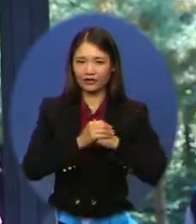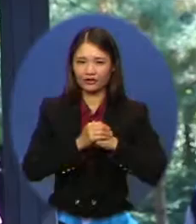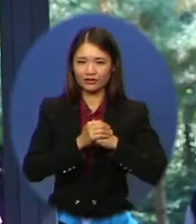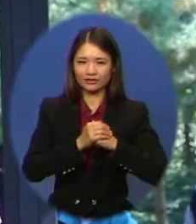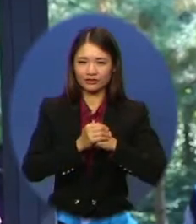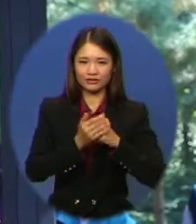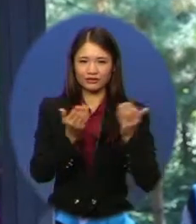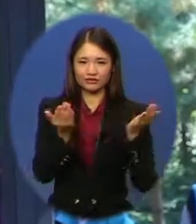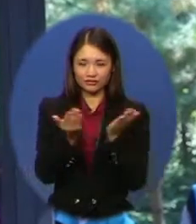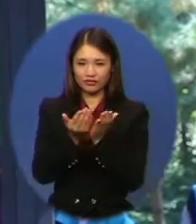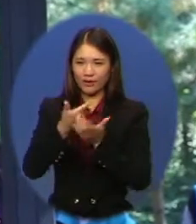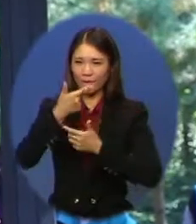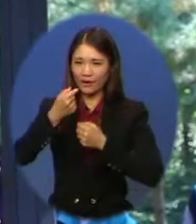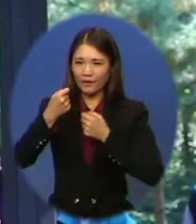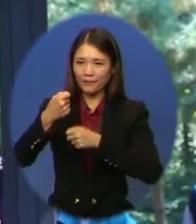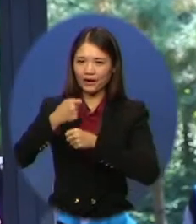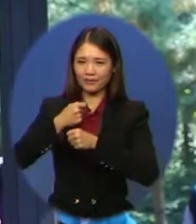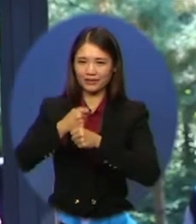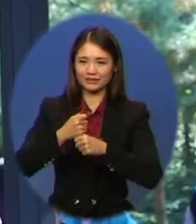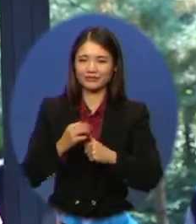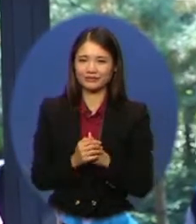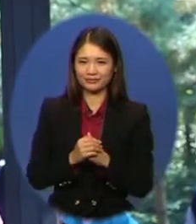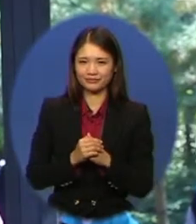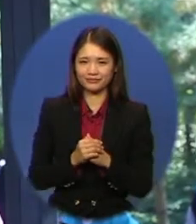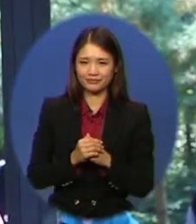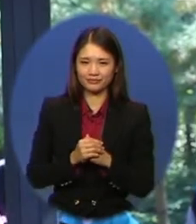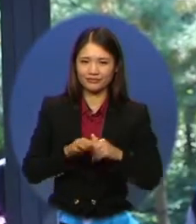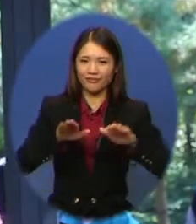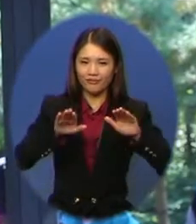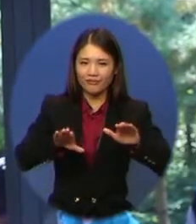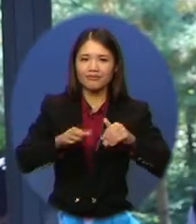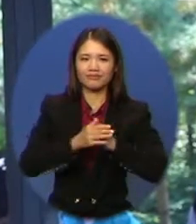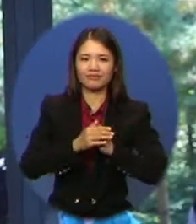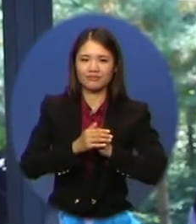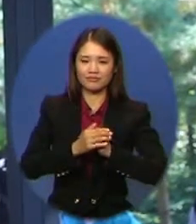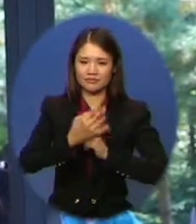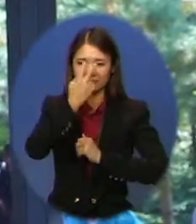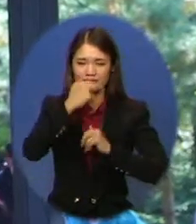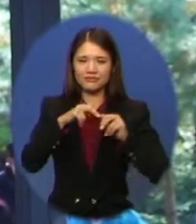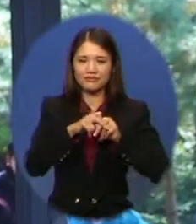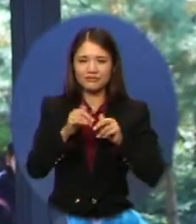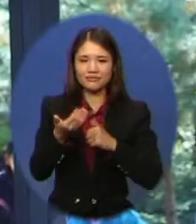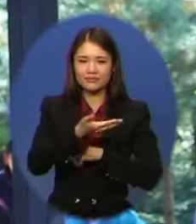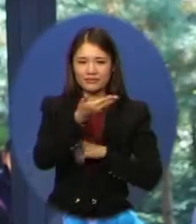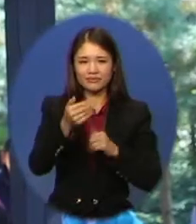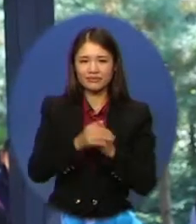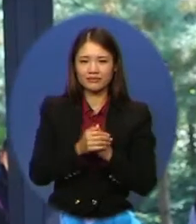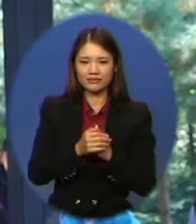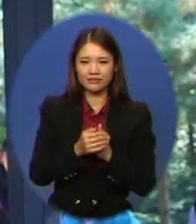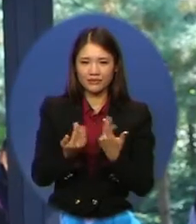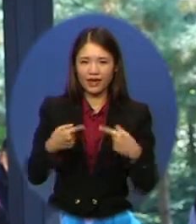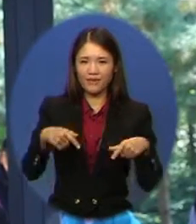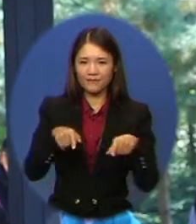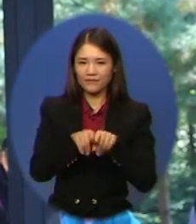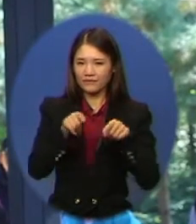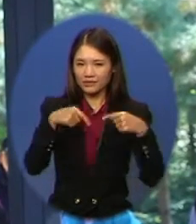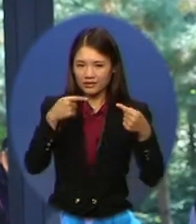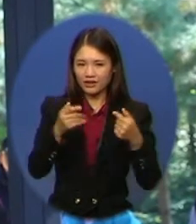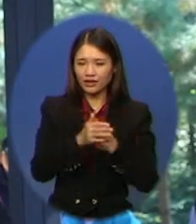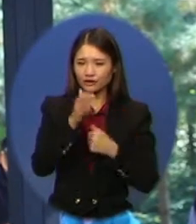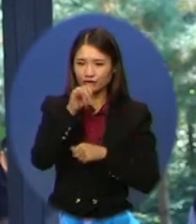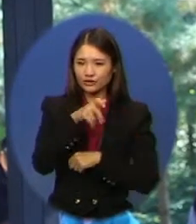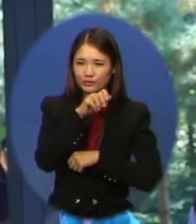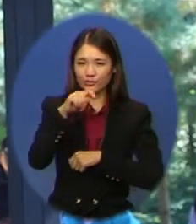너무 맑게 이렇게 되어 있습니다. 그래서 오늘 우리 시각장애인 여러분들이 이렇게 하게 되고 또 휴머니